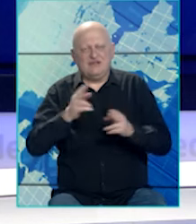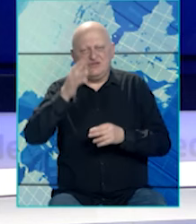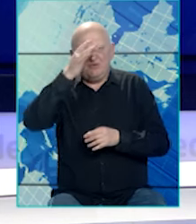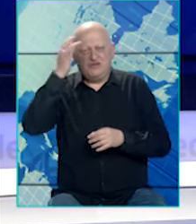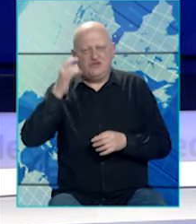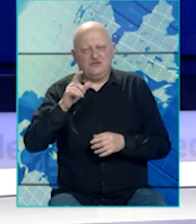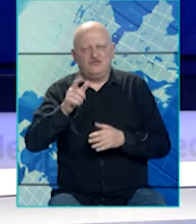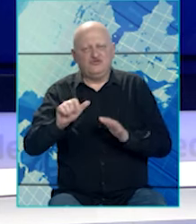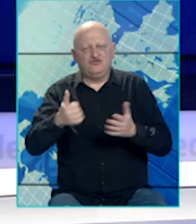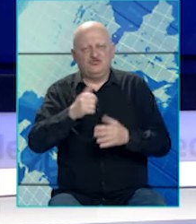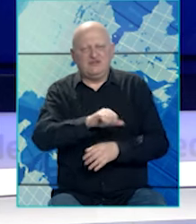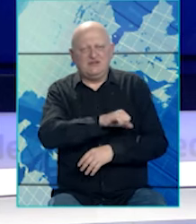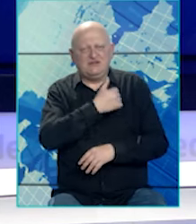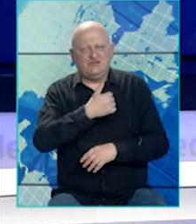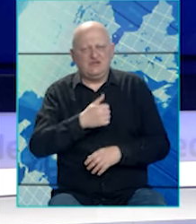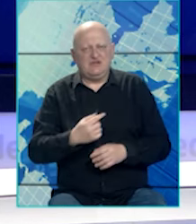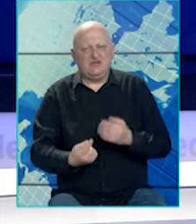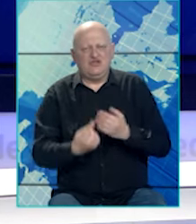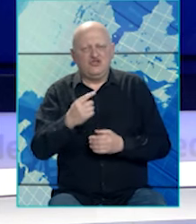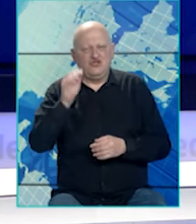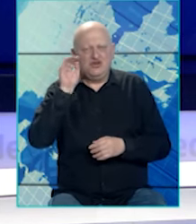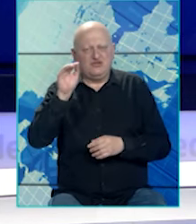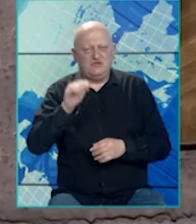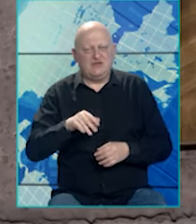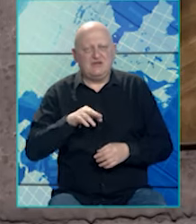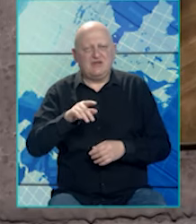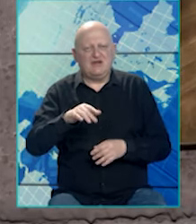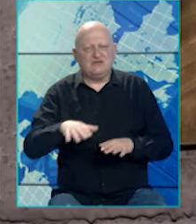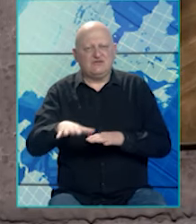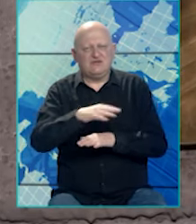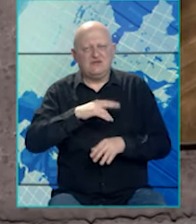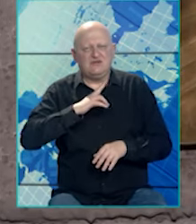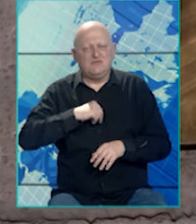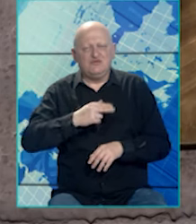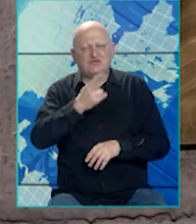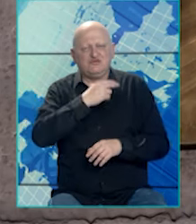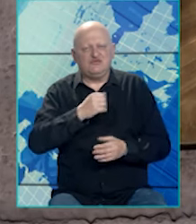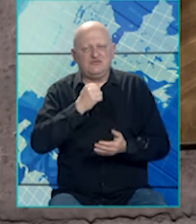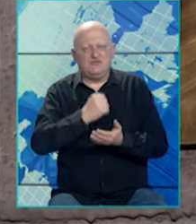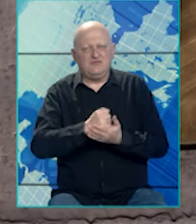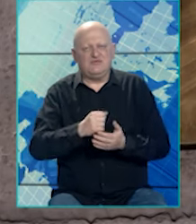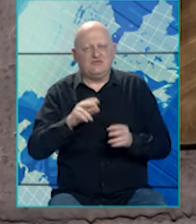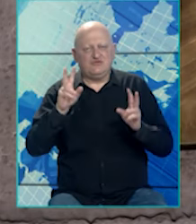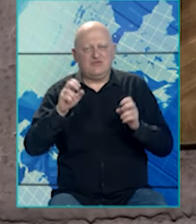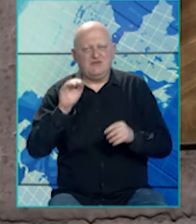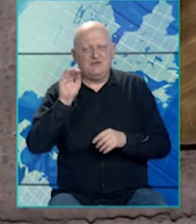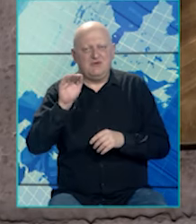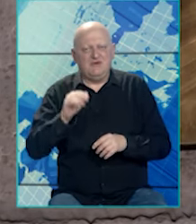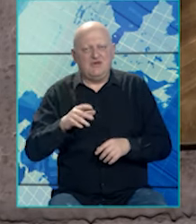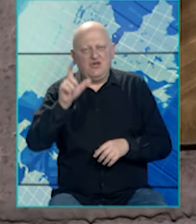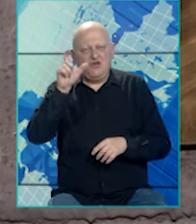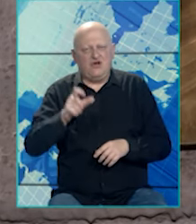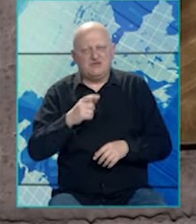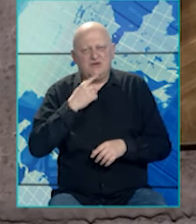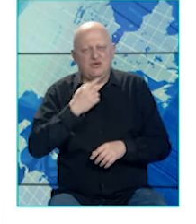Nezvanično radi se o maloljetniku u dobi od 16 godina. Događaj je prijavljen, a izlaskom na teren policijski službenici potvrdili su navode iz